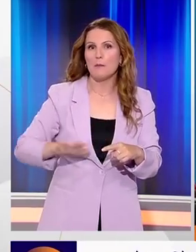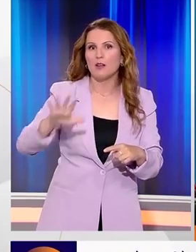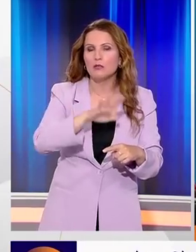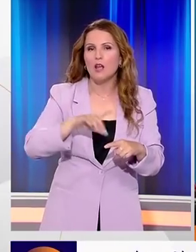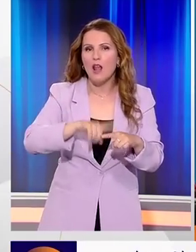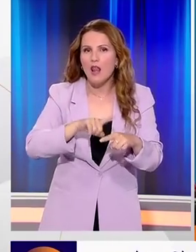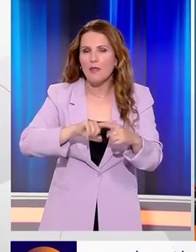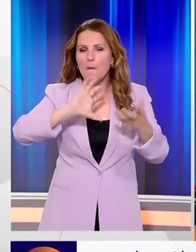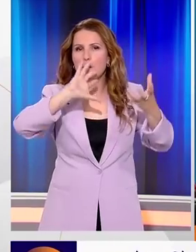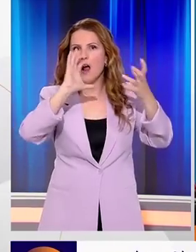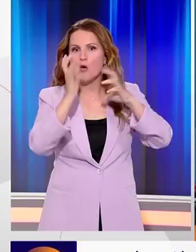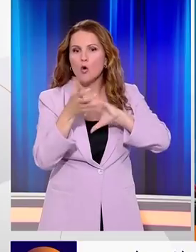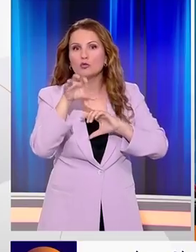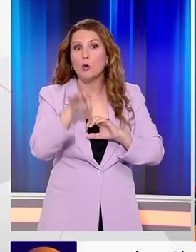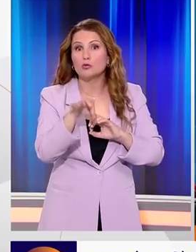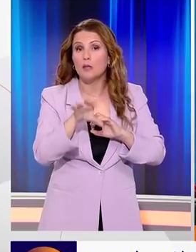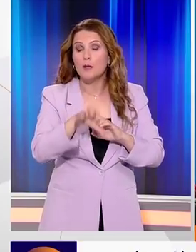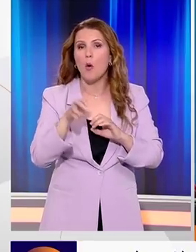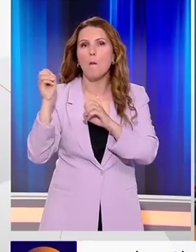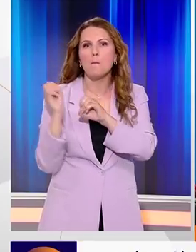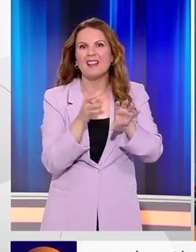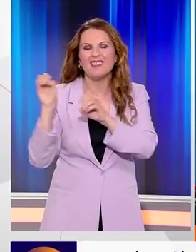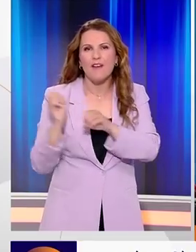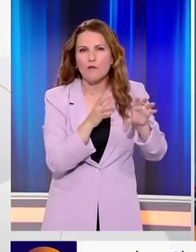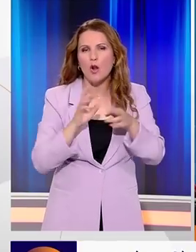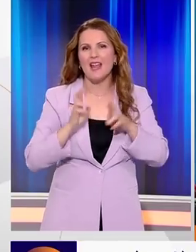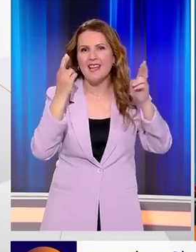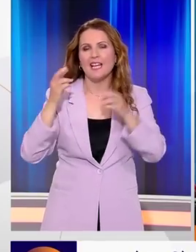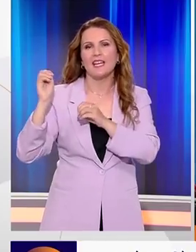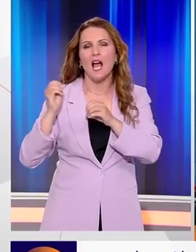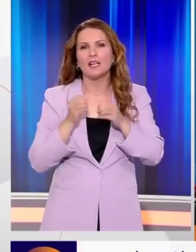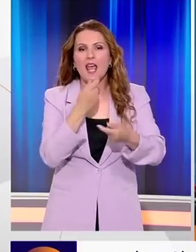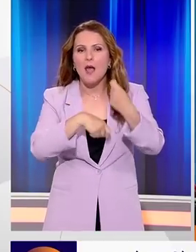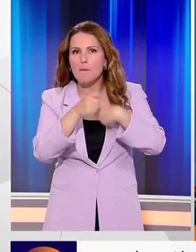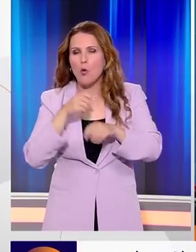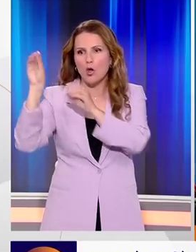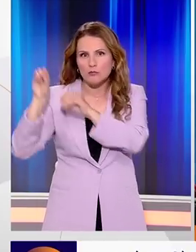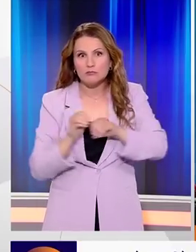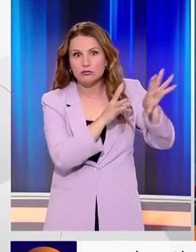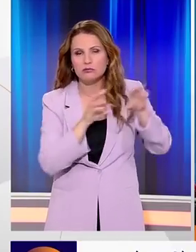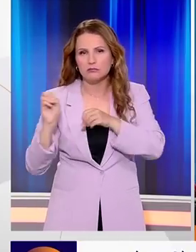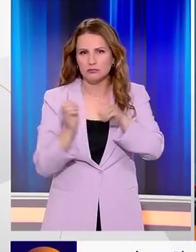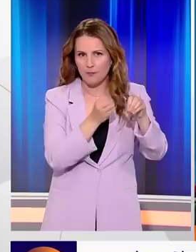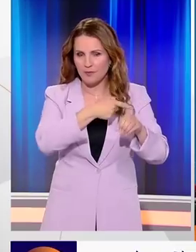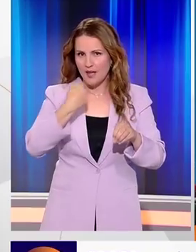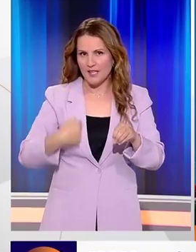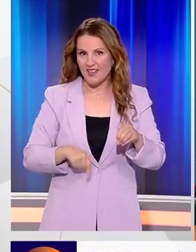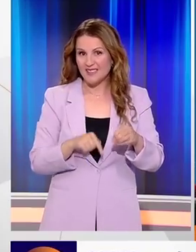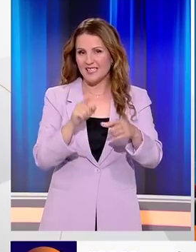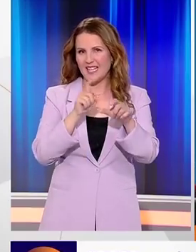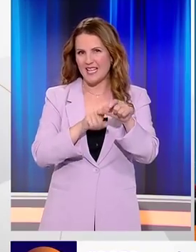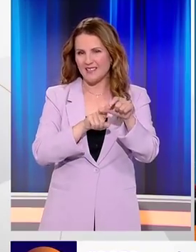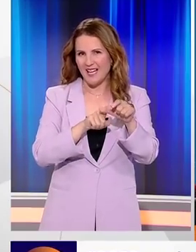μας παγκόσμιος κόμβος μεταφορών, ενέργειας και εμπορίου. Η κινέζικη επένδυση, η επένδυση